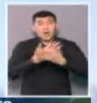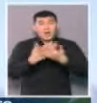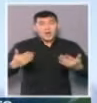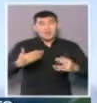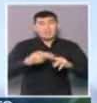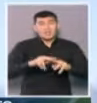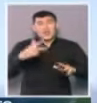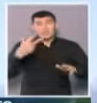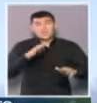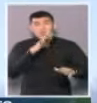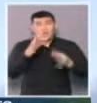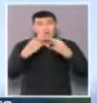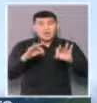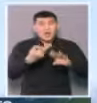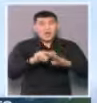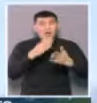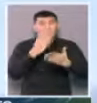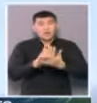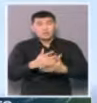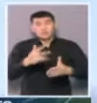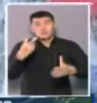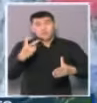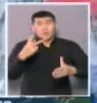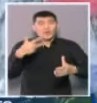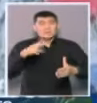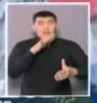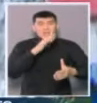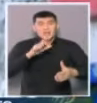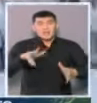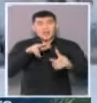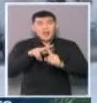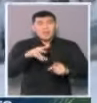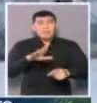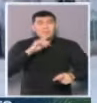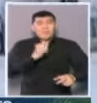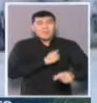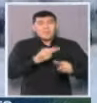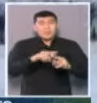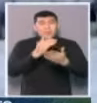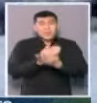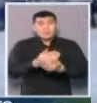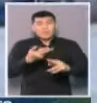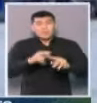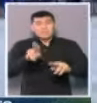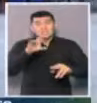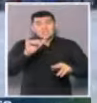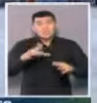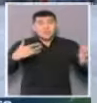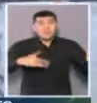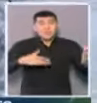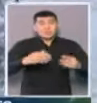дат 30-летия независимости страны, 230-летия Исатая Тайманулы и 160-летия Дины